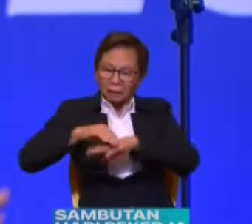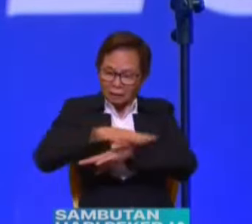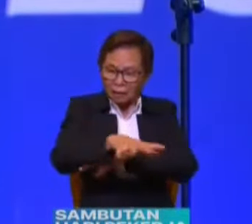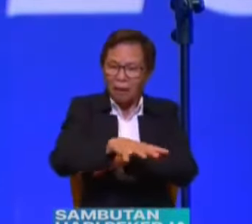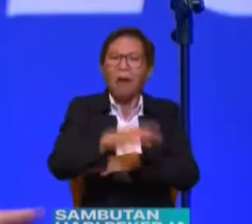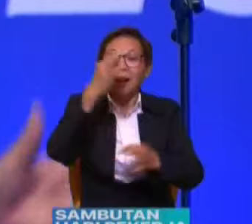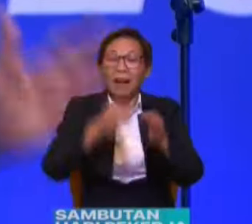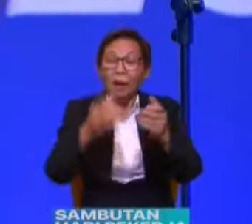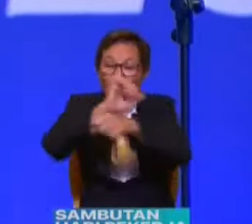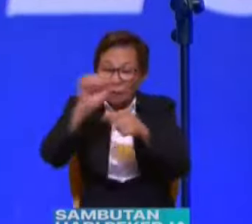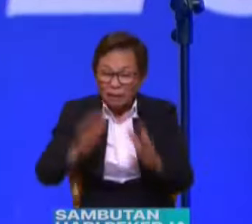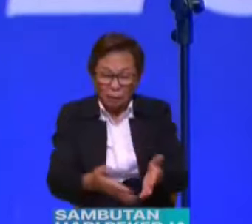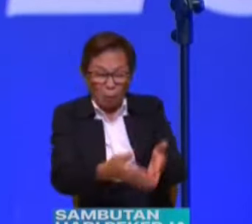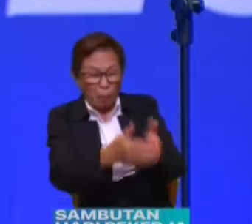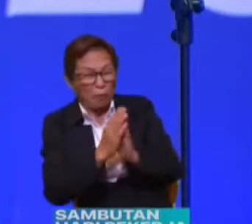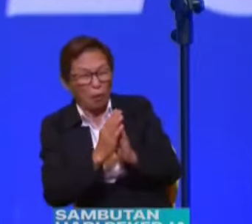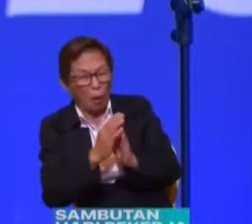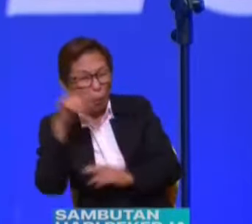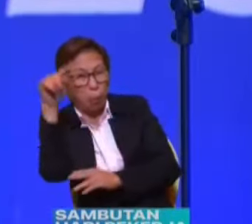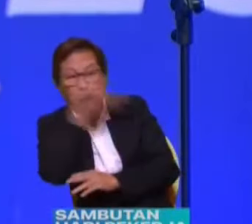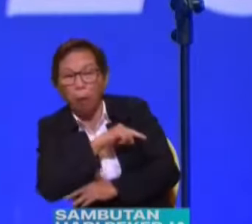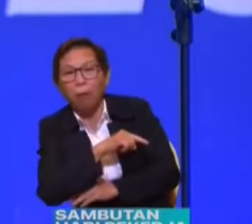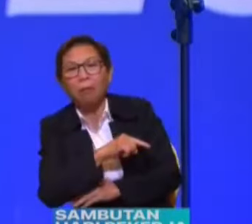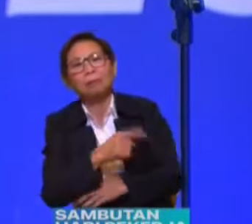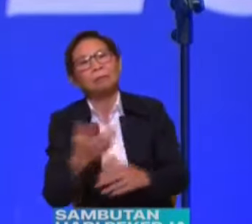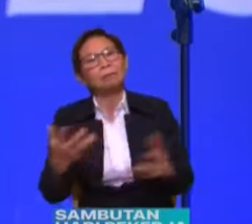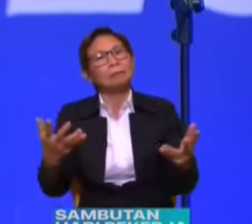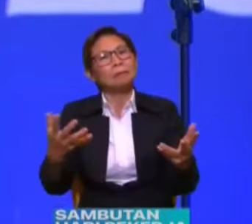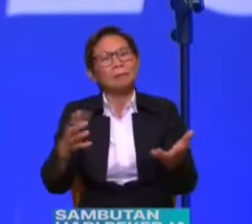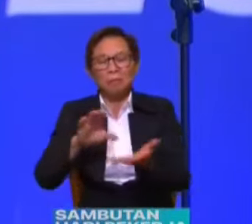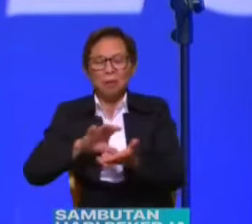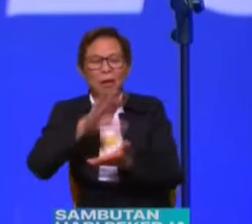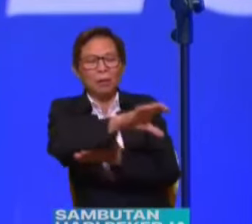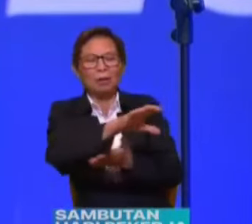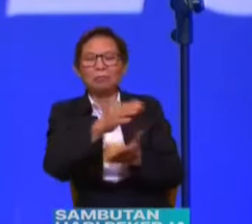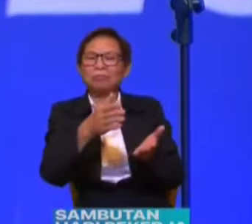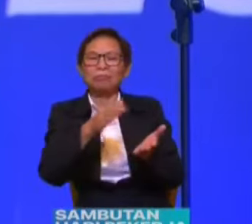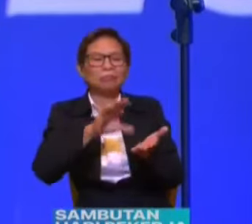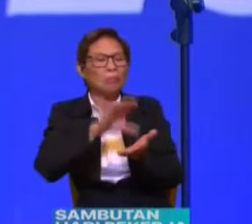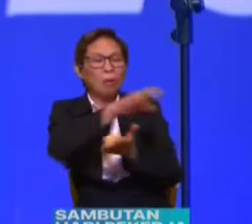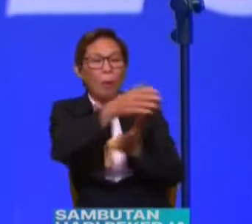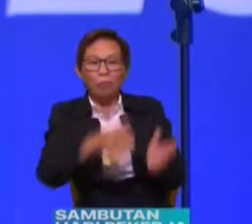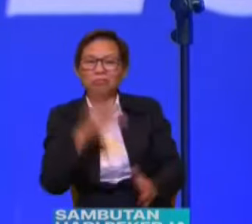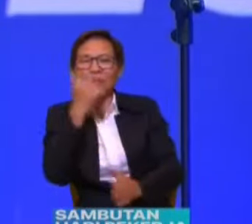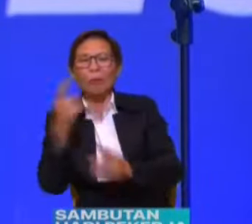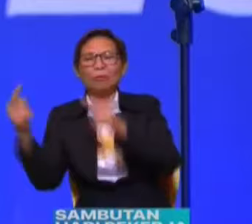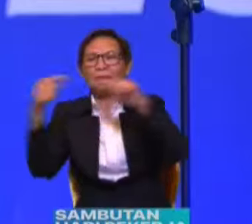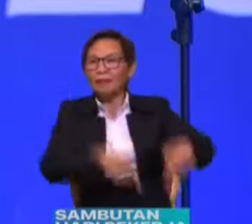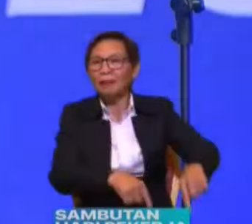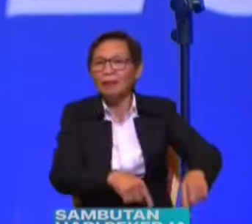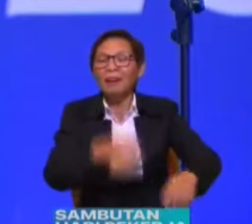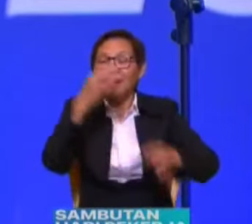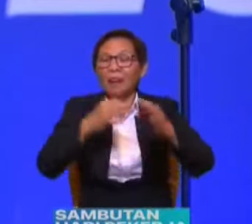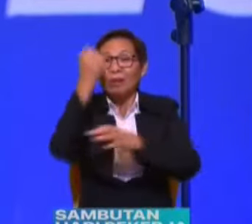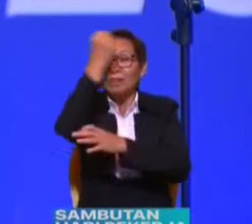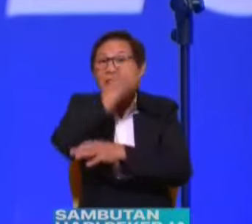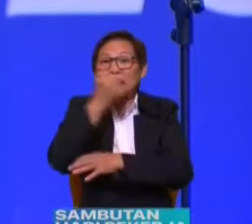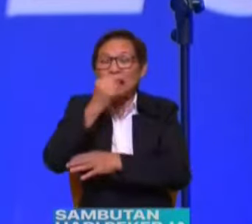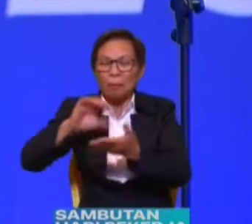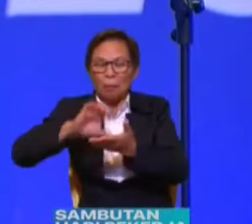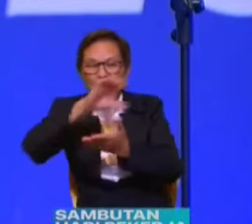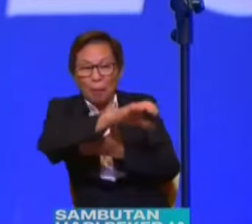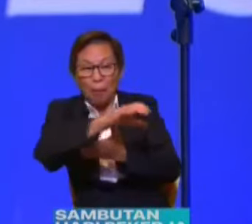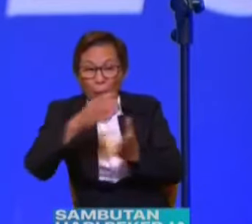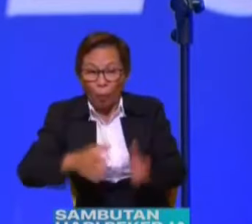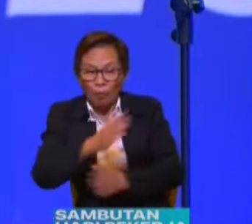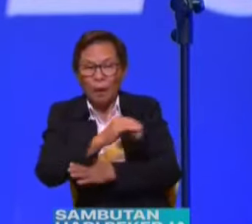itu keterlaluan, maka pelaburan tidak akan sampai. Tapi kalau sikap pelabur-pelabur dan